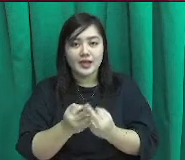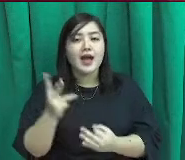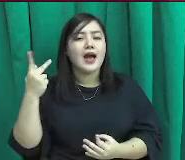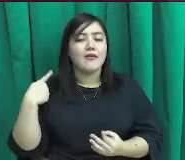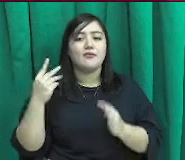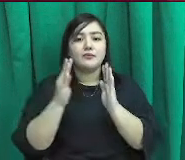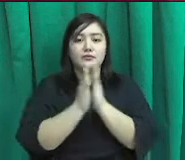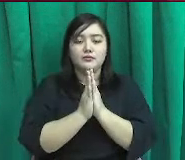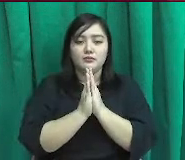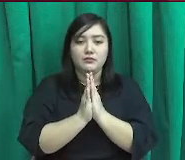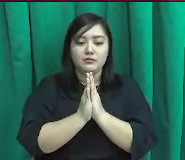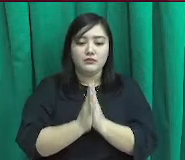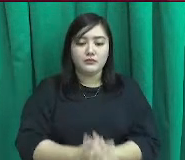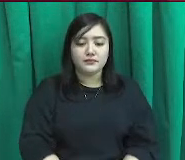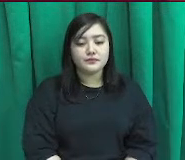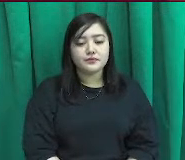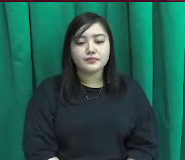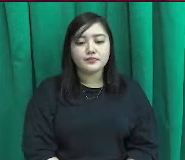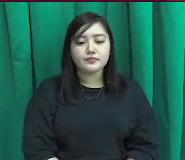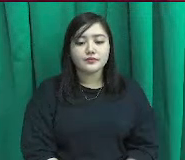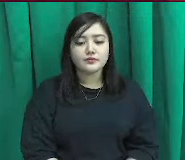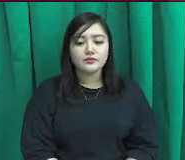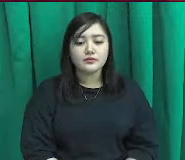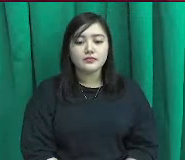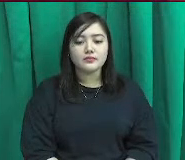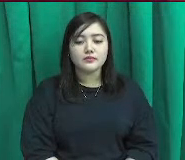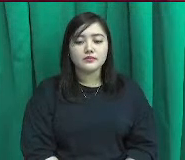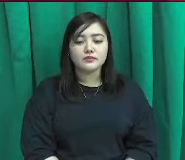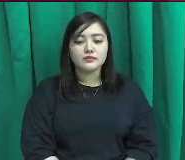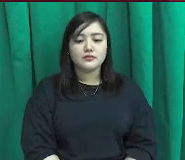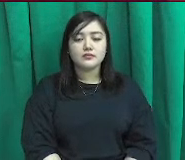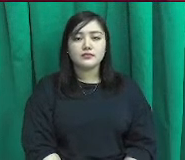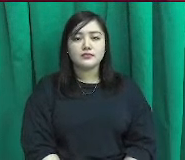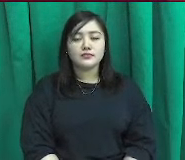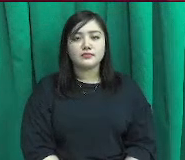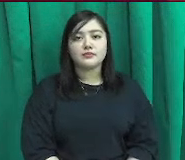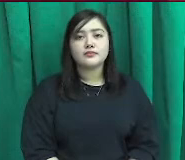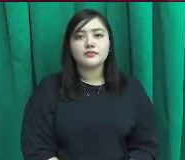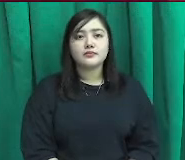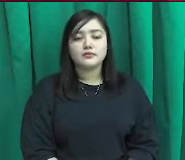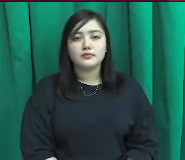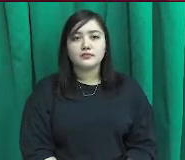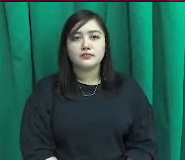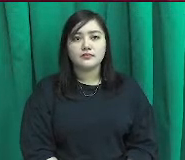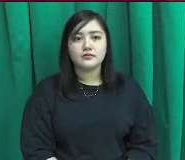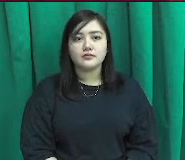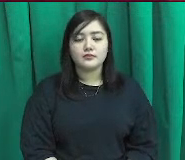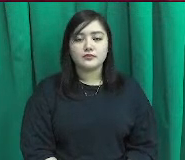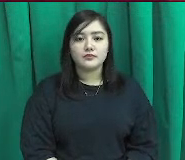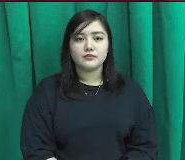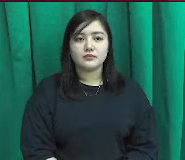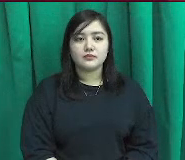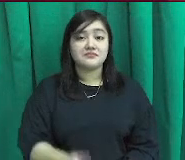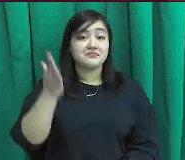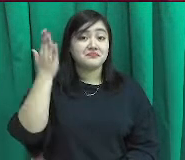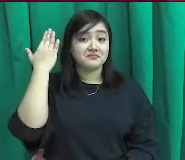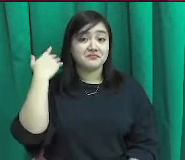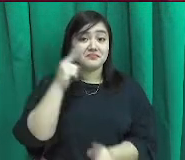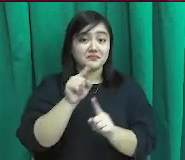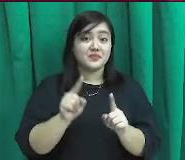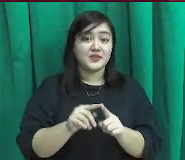ngayon. Kita nyo, binati ko kanina. Yeah. Nakita niya yan. Na noong nakaraan na pinalo ko si